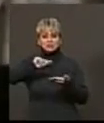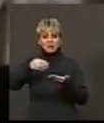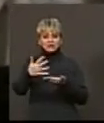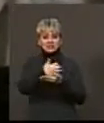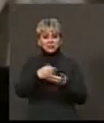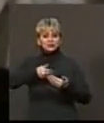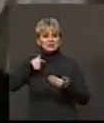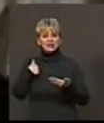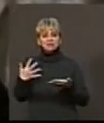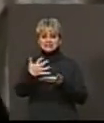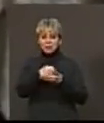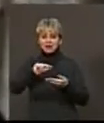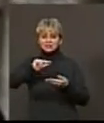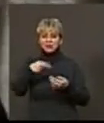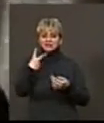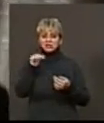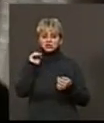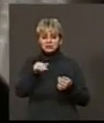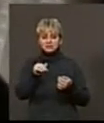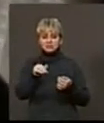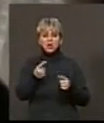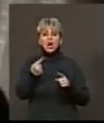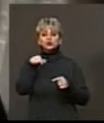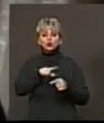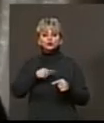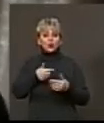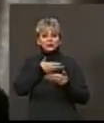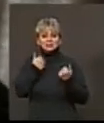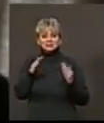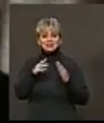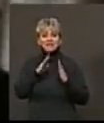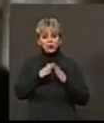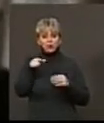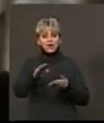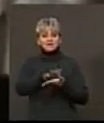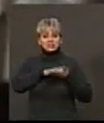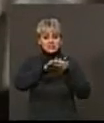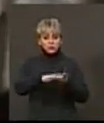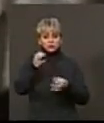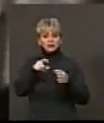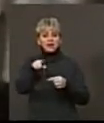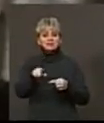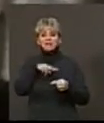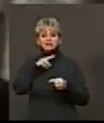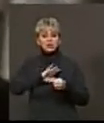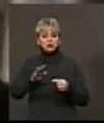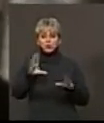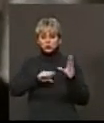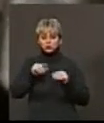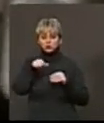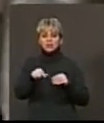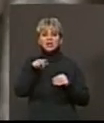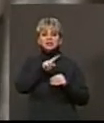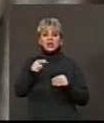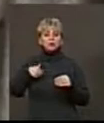Вот недавно мы собрали справки на 20 тысяч о том, что у нас нету жилья. Подали в суд, но это во внимание не учли, что